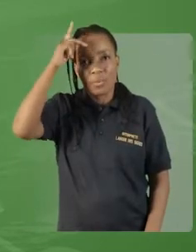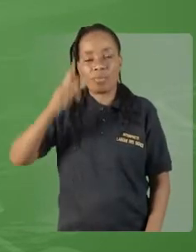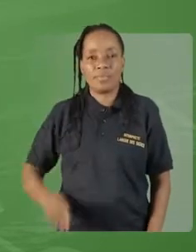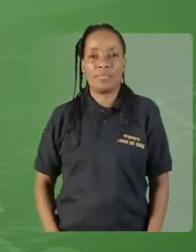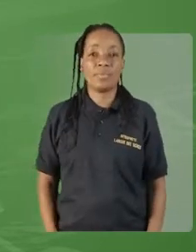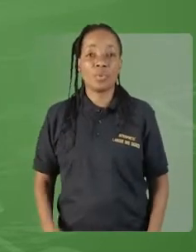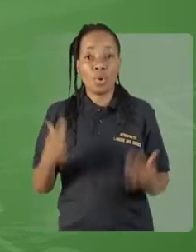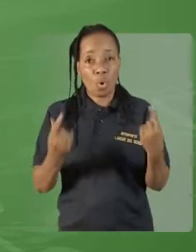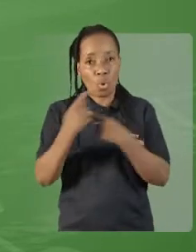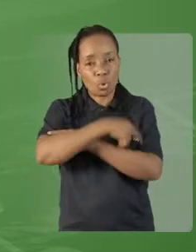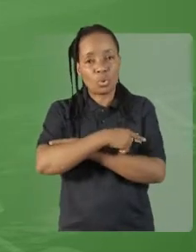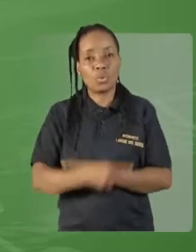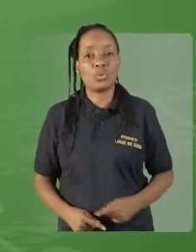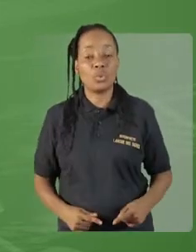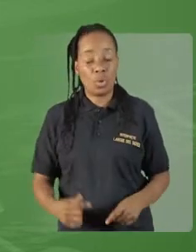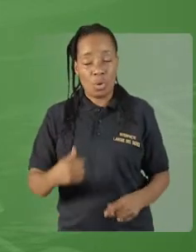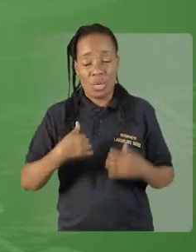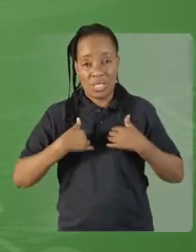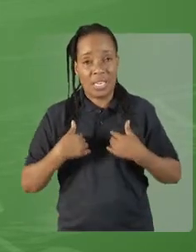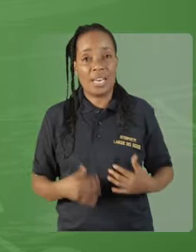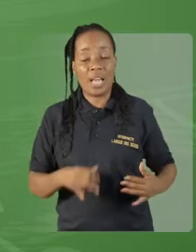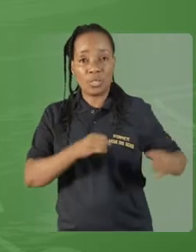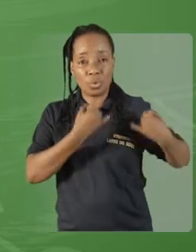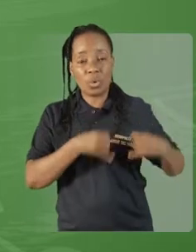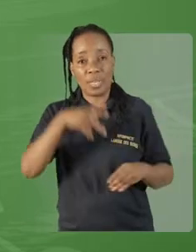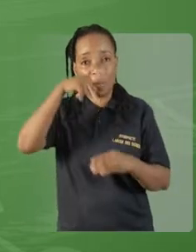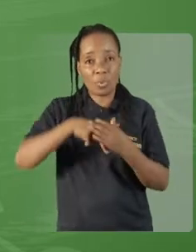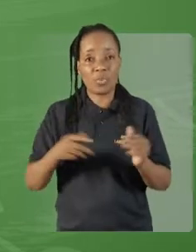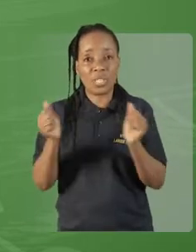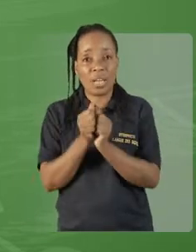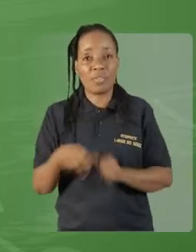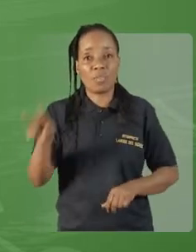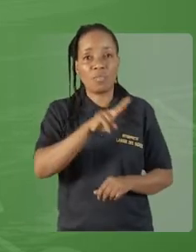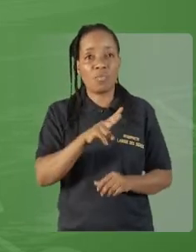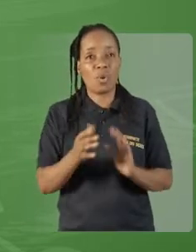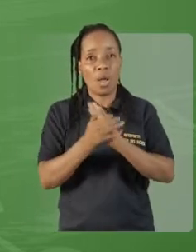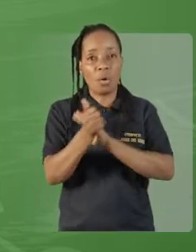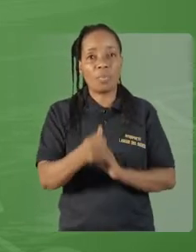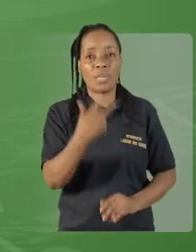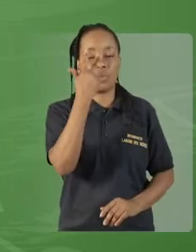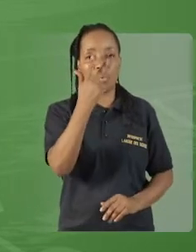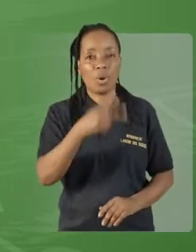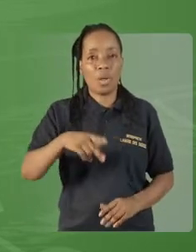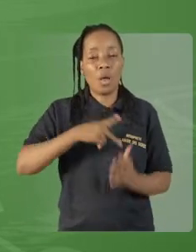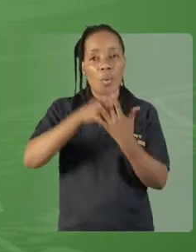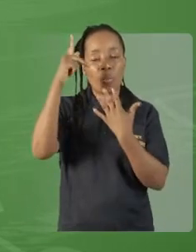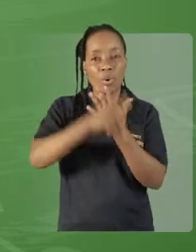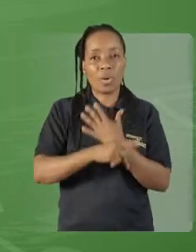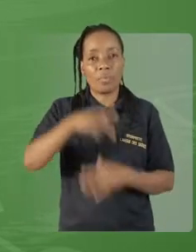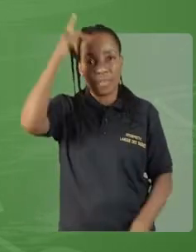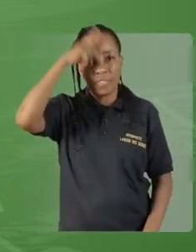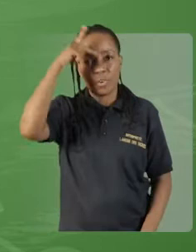Aujourd'hui, j'ai la joie d'approfondir avec vous la compétence 3 du programme de philosophie des classes